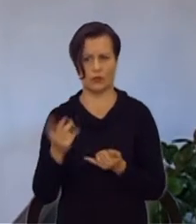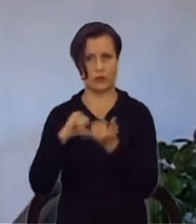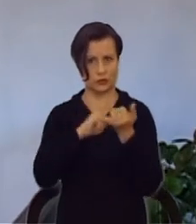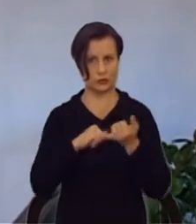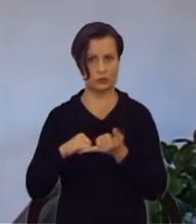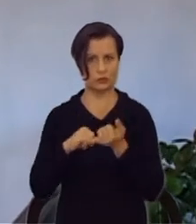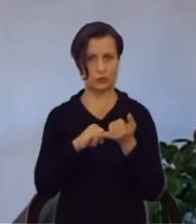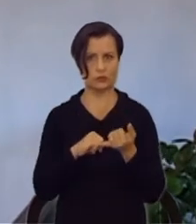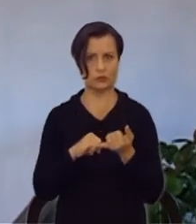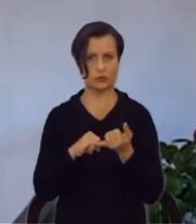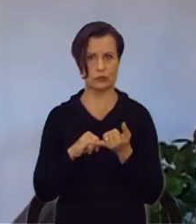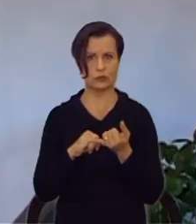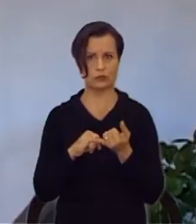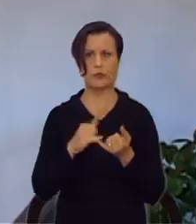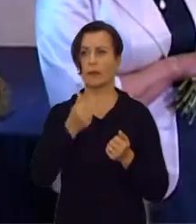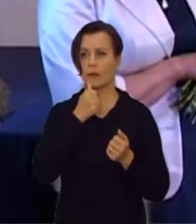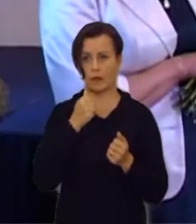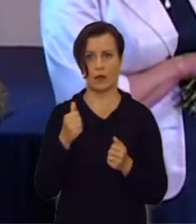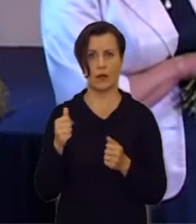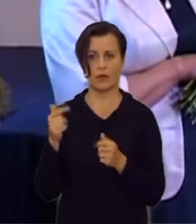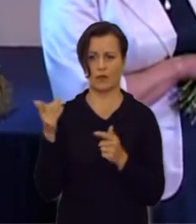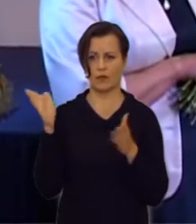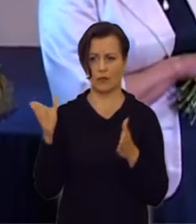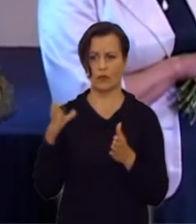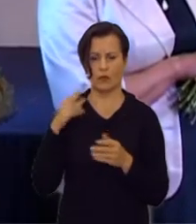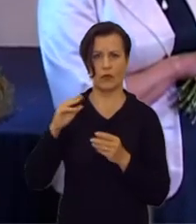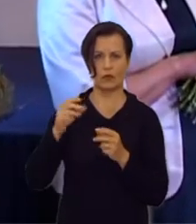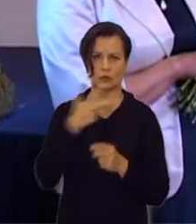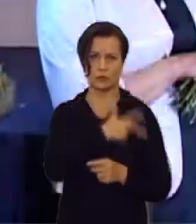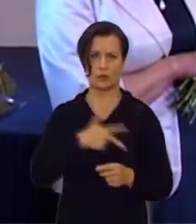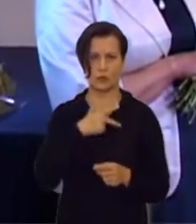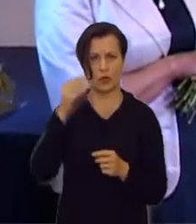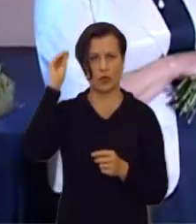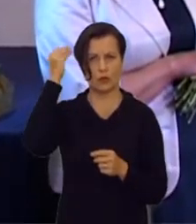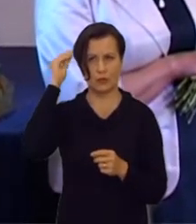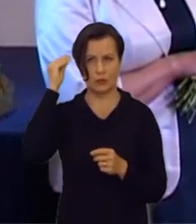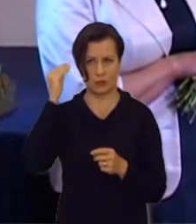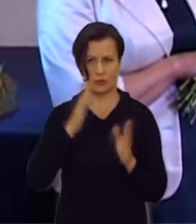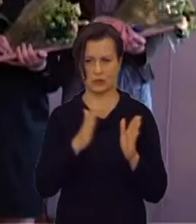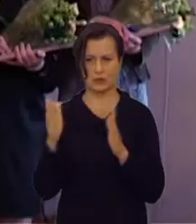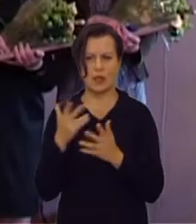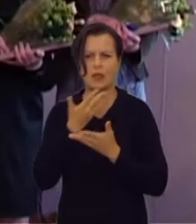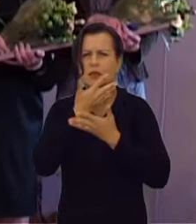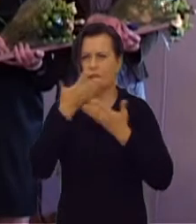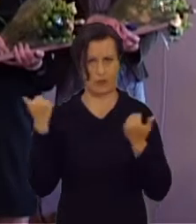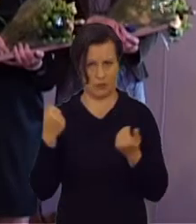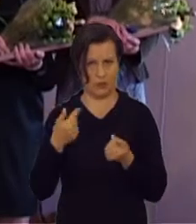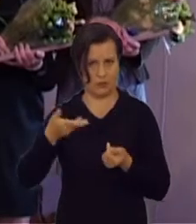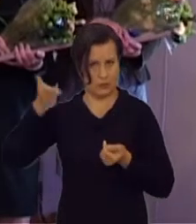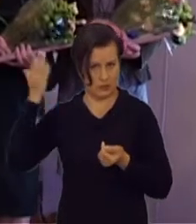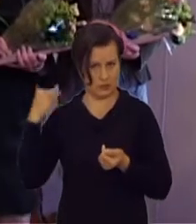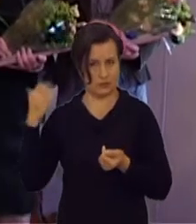turbūt istorijos paradoksas. Jeigu tais laikais, kada dar socialinės rūpybos sistemos pasaulyje nebuvo iš